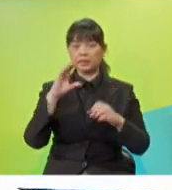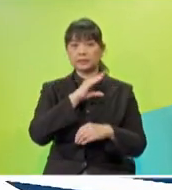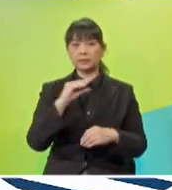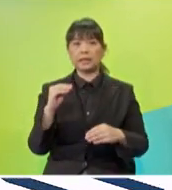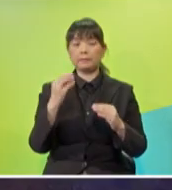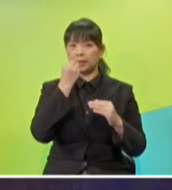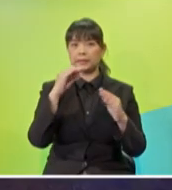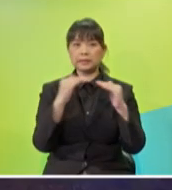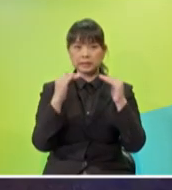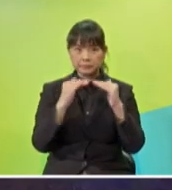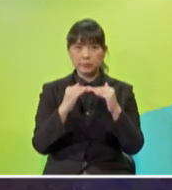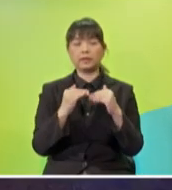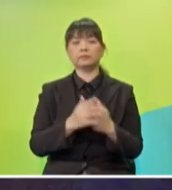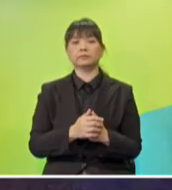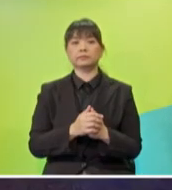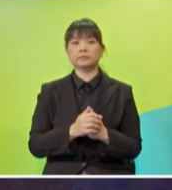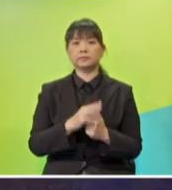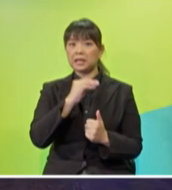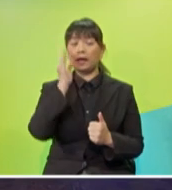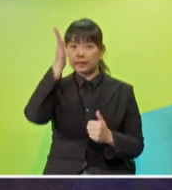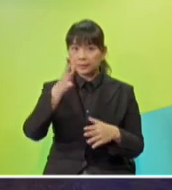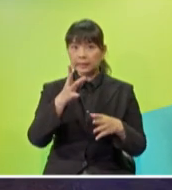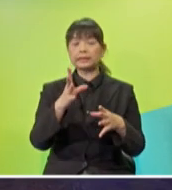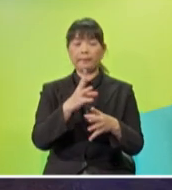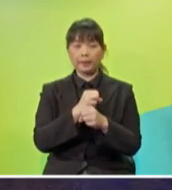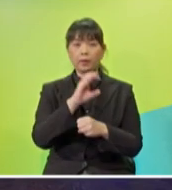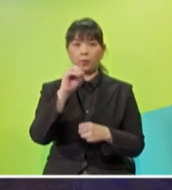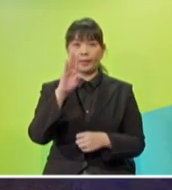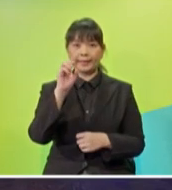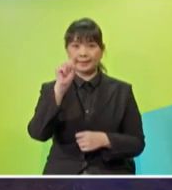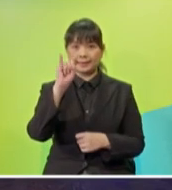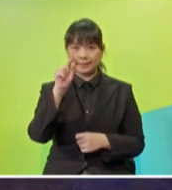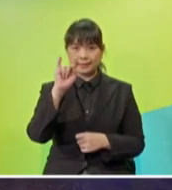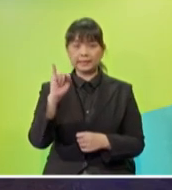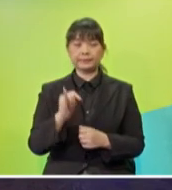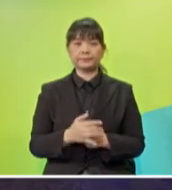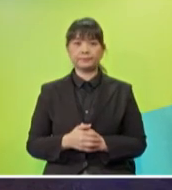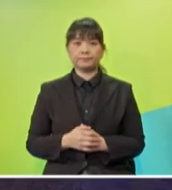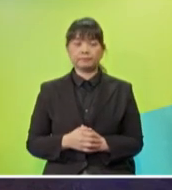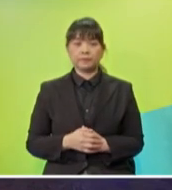tidak bersenam dan tidak mengambil makanan yang seimbang